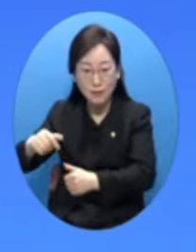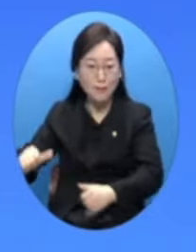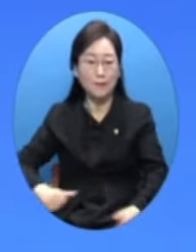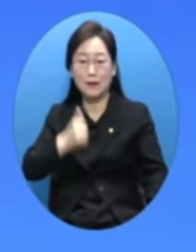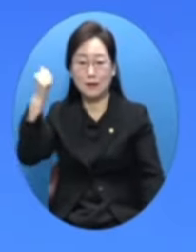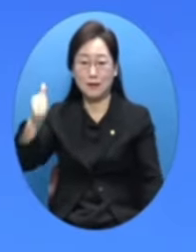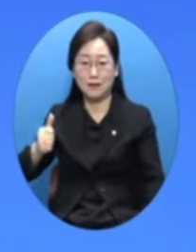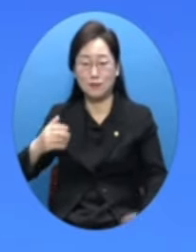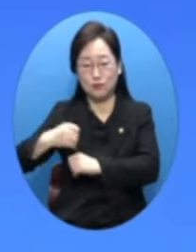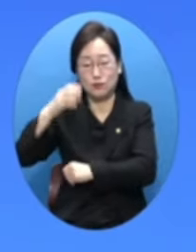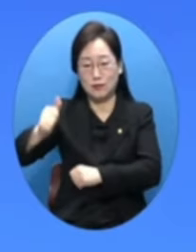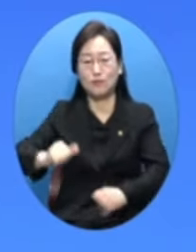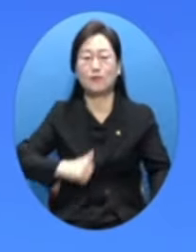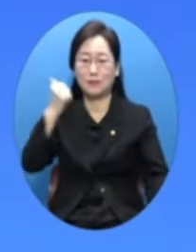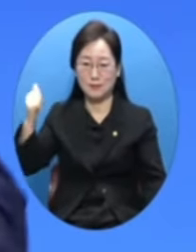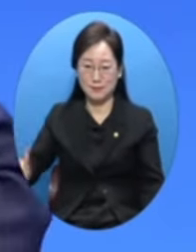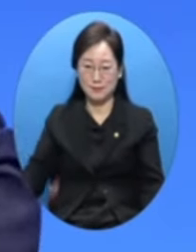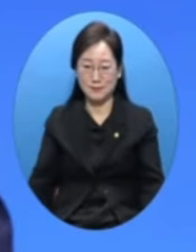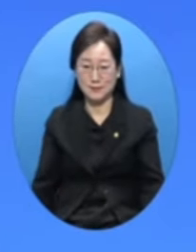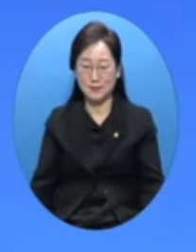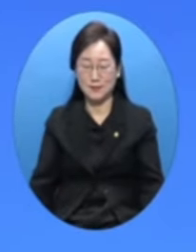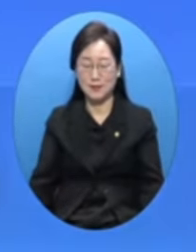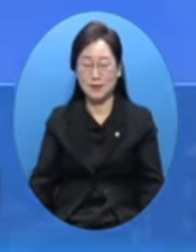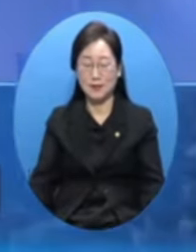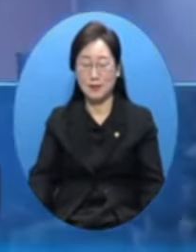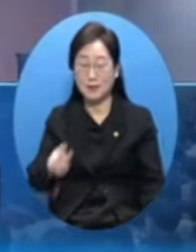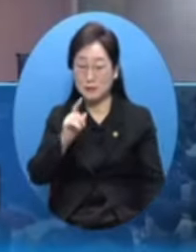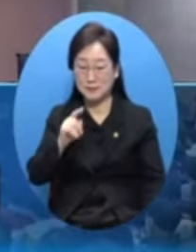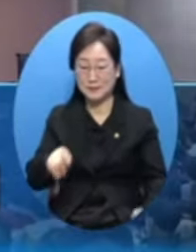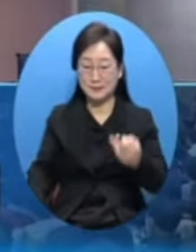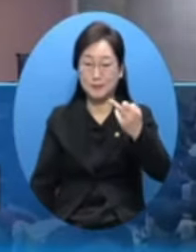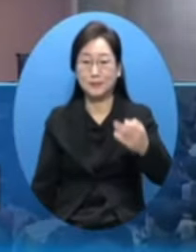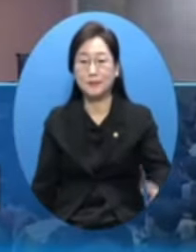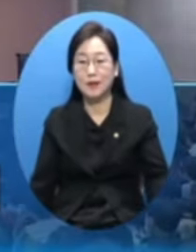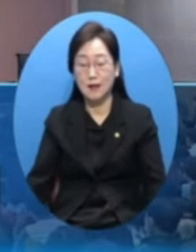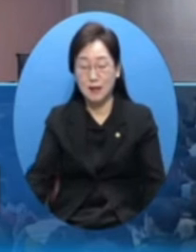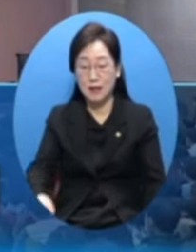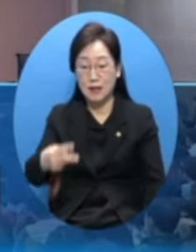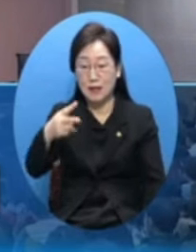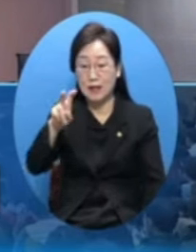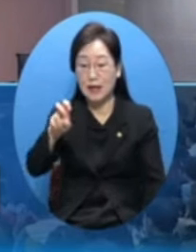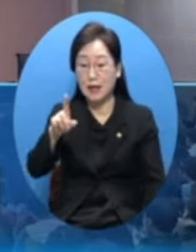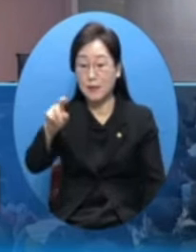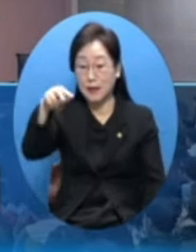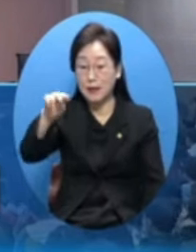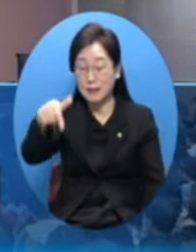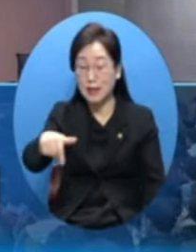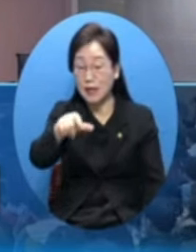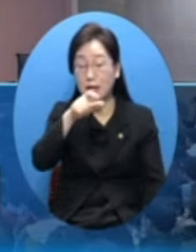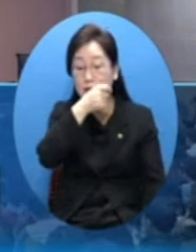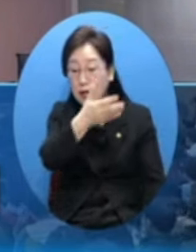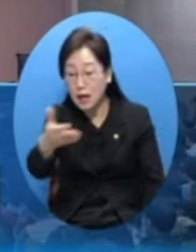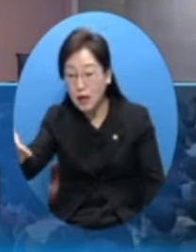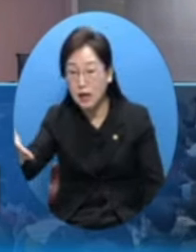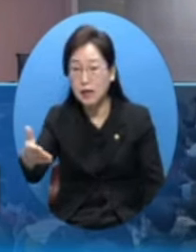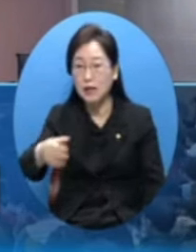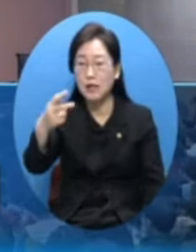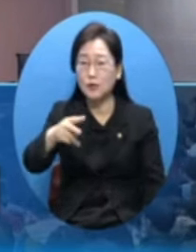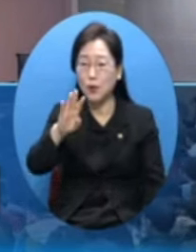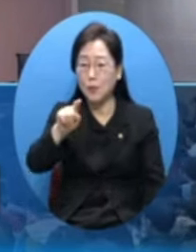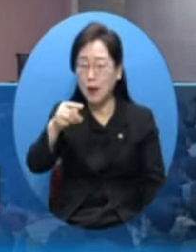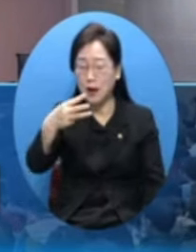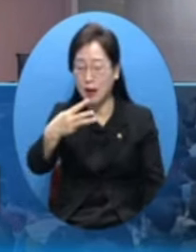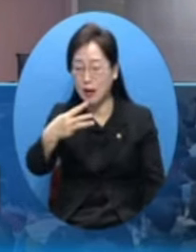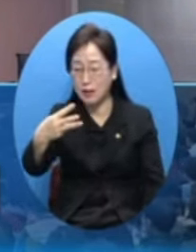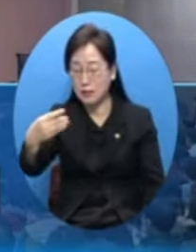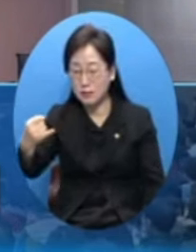격분했습니다. 그래서 그가 말하기를 12절에 이렇게 말했습니다. 다메섹강 아바나와 바르바른 이스라엘 모든